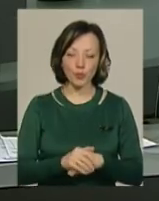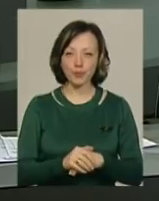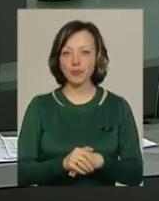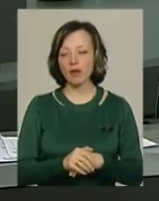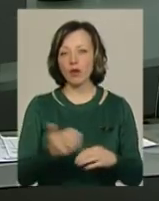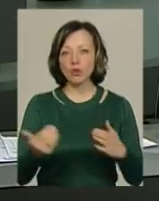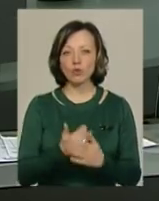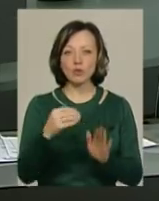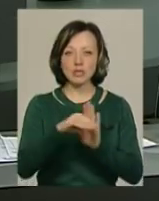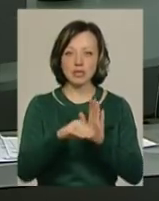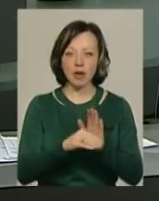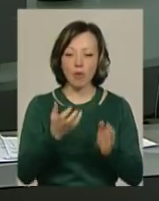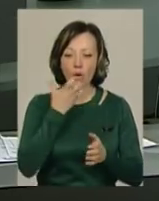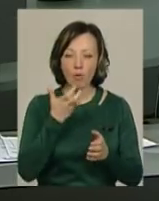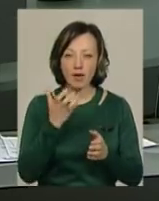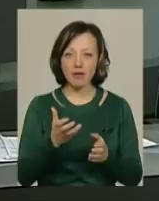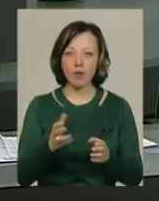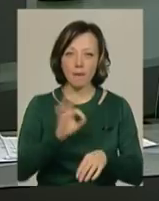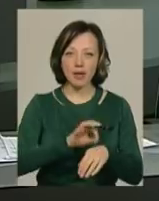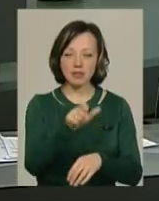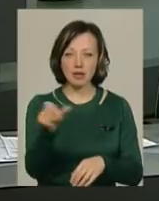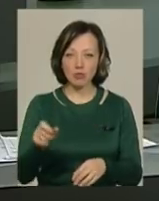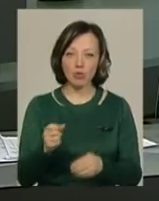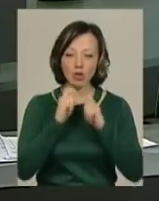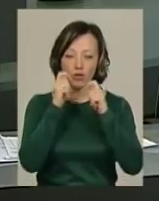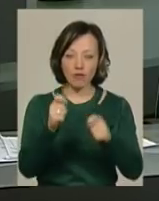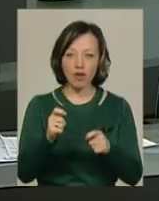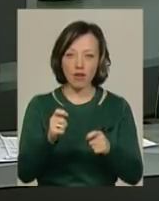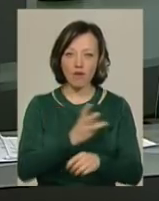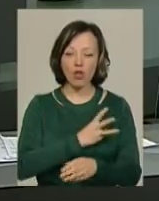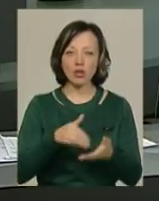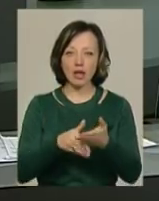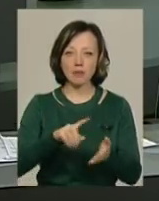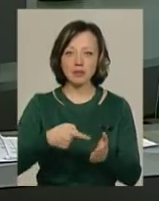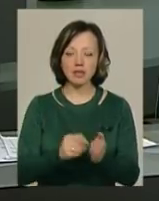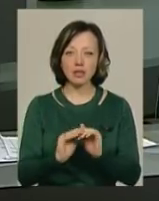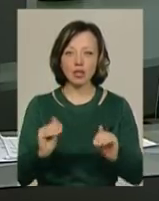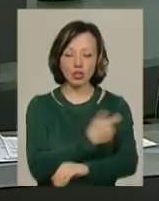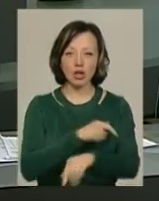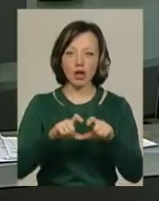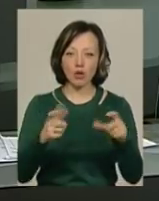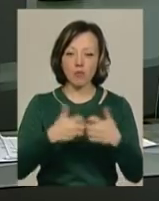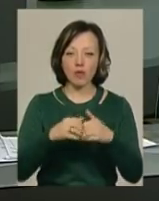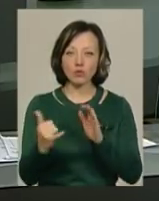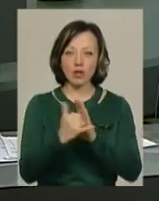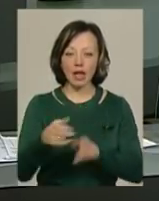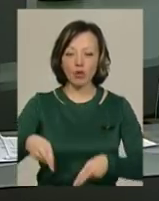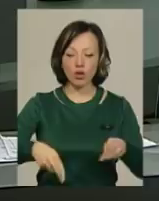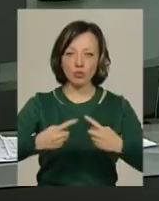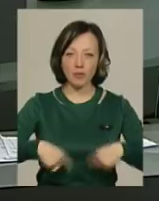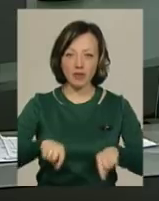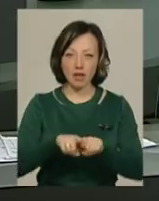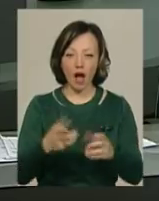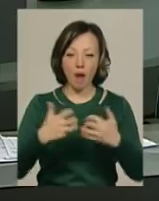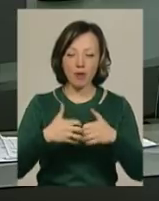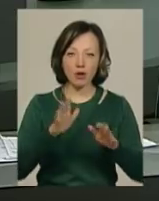Нову систему для обігріву пацієнтів подарували волонтери Хмельницькій міській дитячій лікарні. Обладнання встановили в хірургічному відділенні.